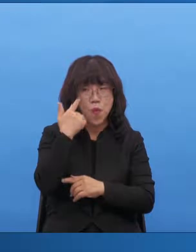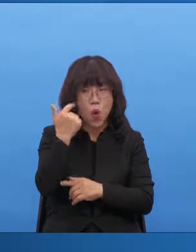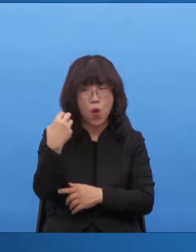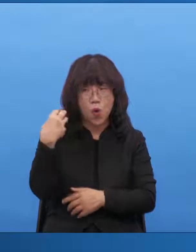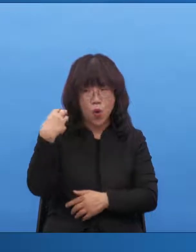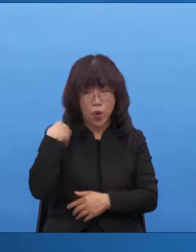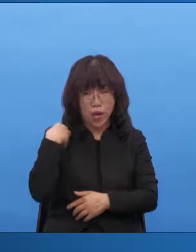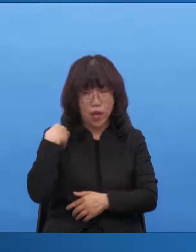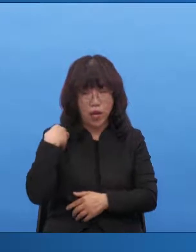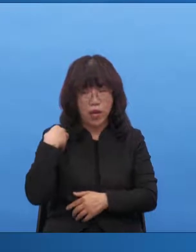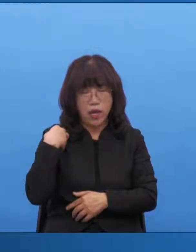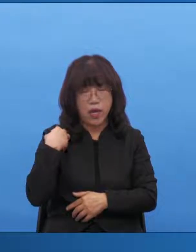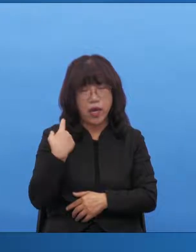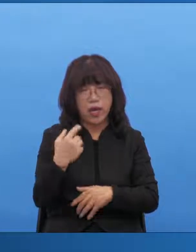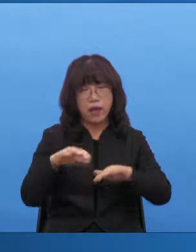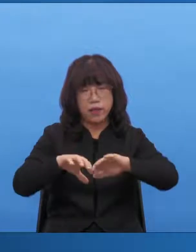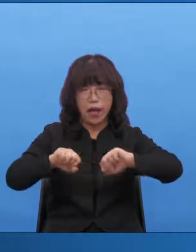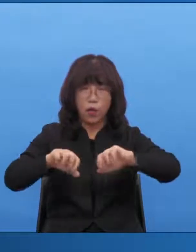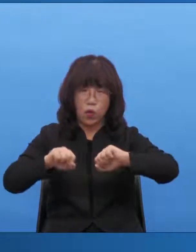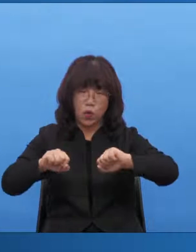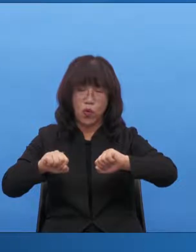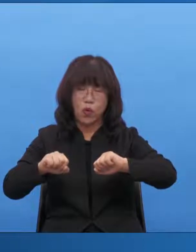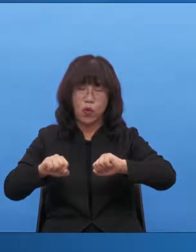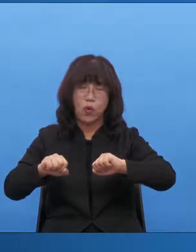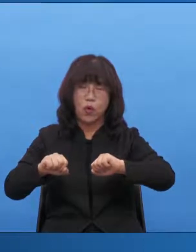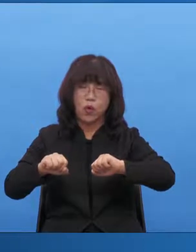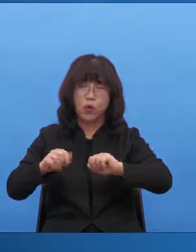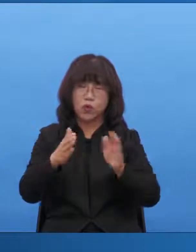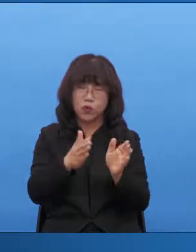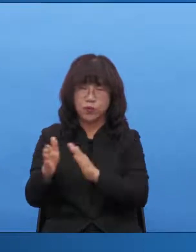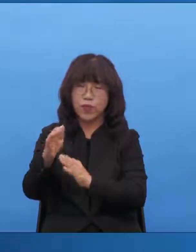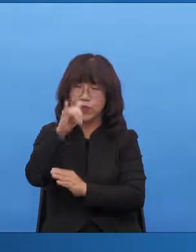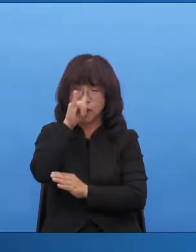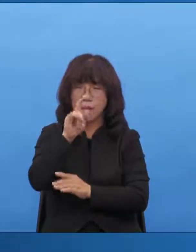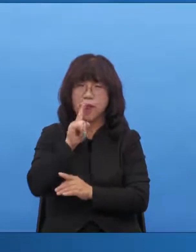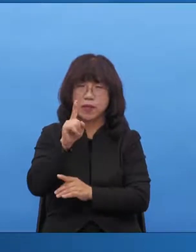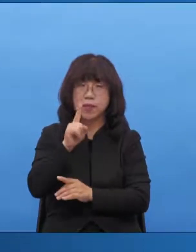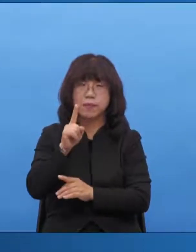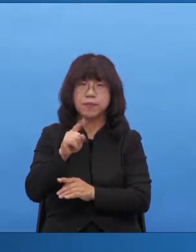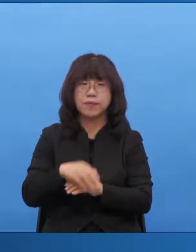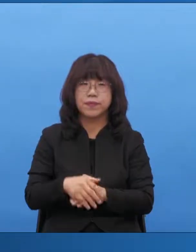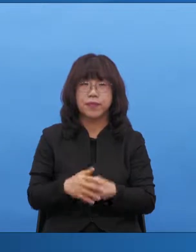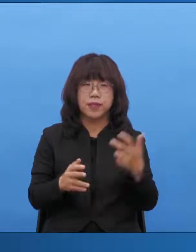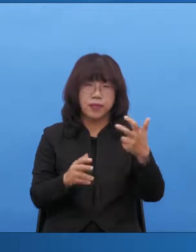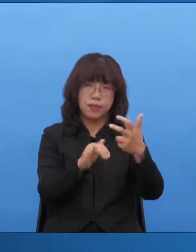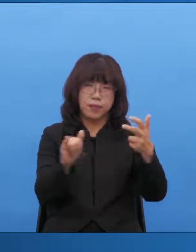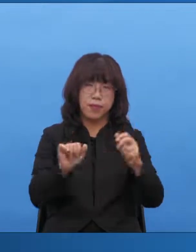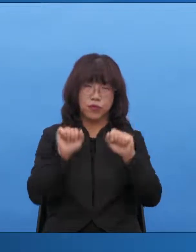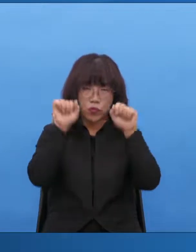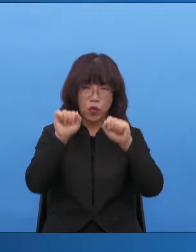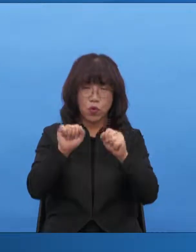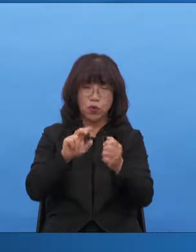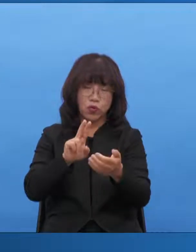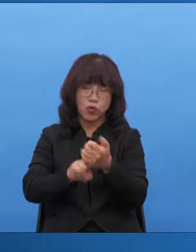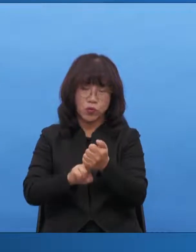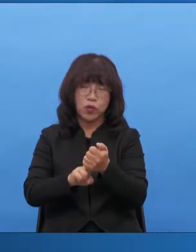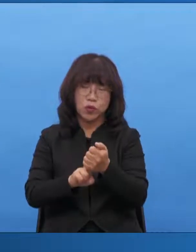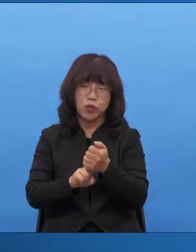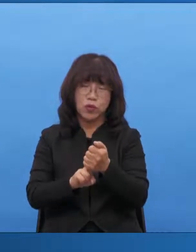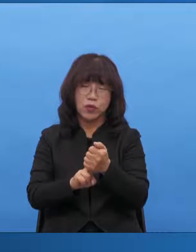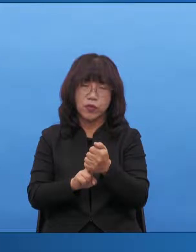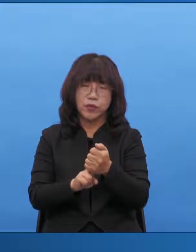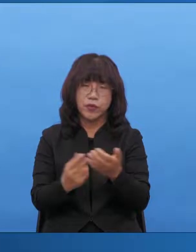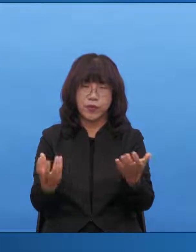주제로 열린 이번 수련회에서 류광수 목사는 70인 운동의 숨은 주역, 모든 것 전도뒤의 열매로 보아야